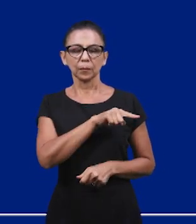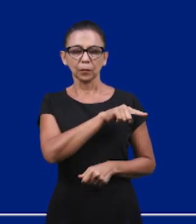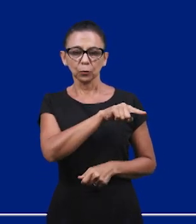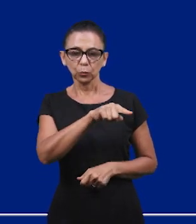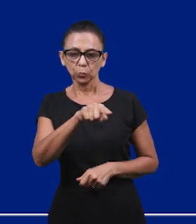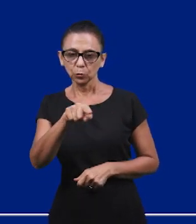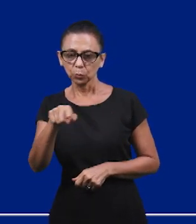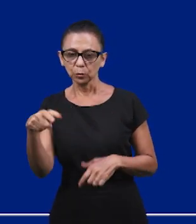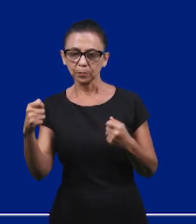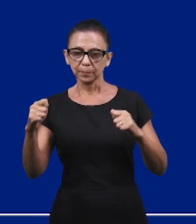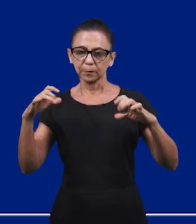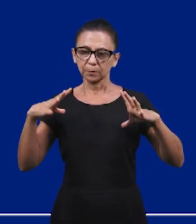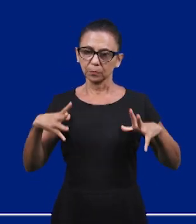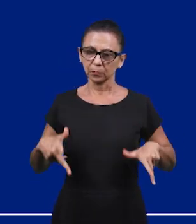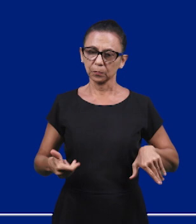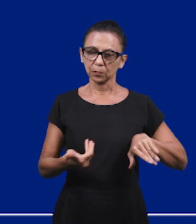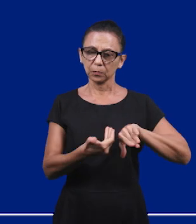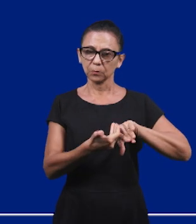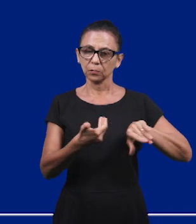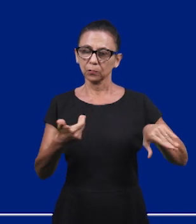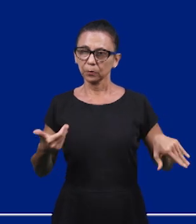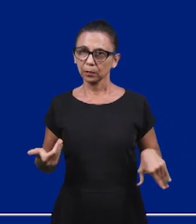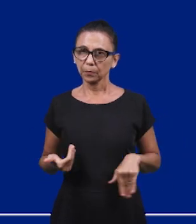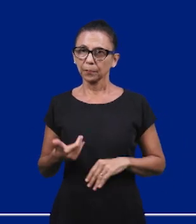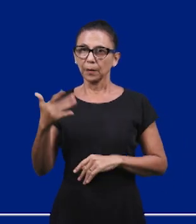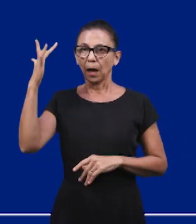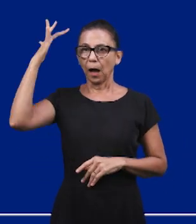merveilles parmi vous.